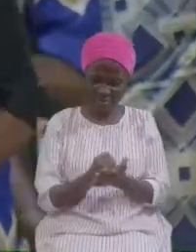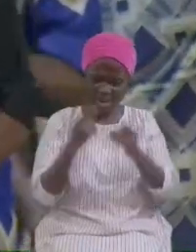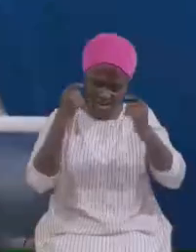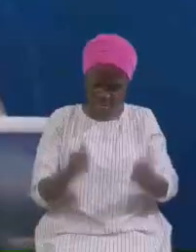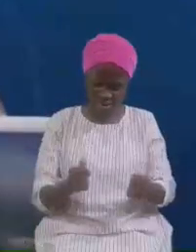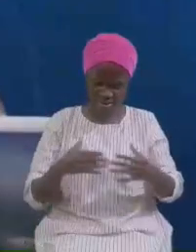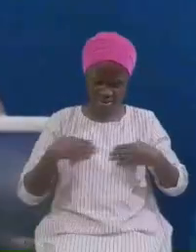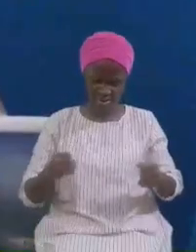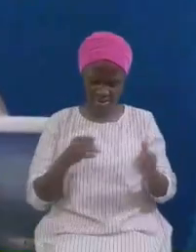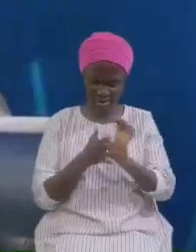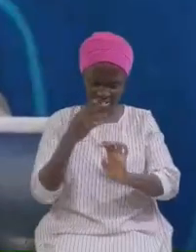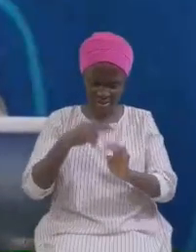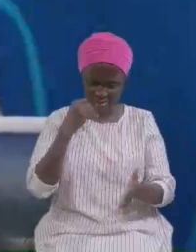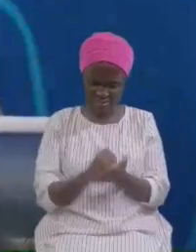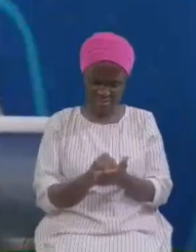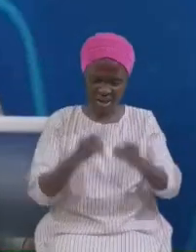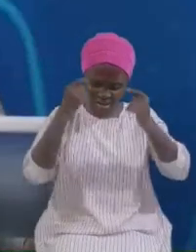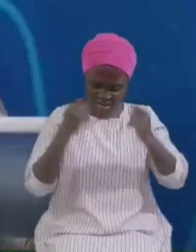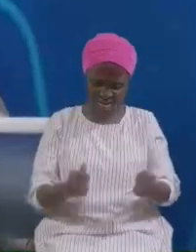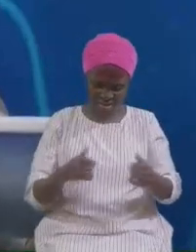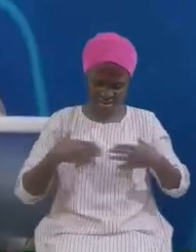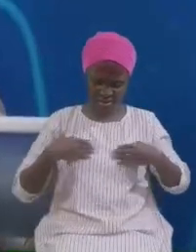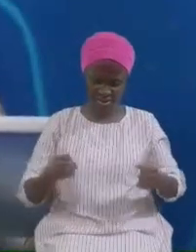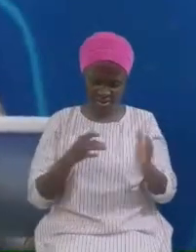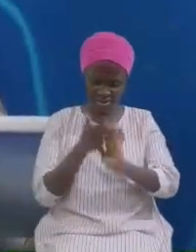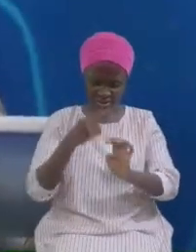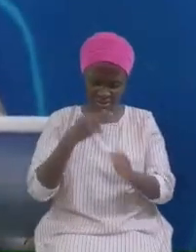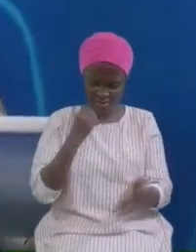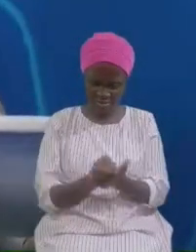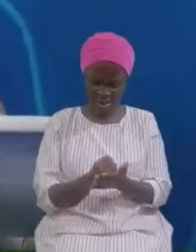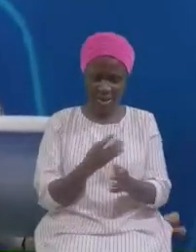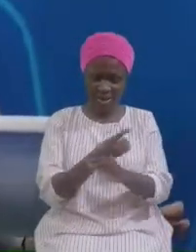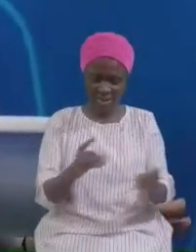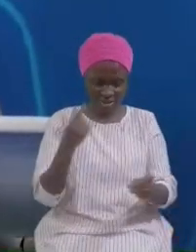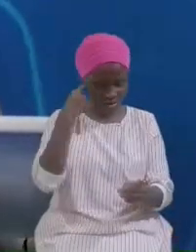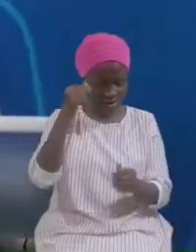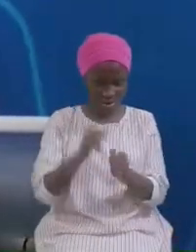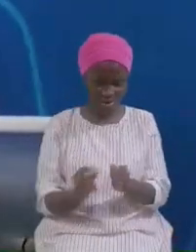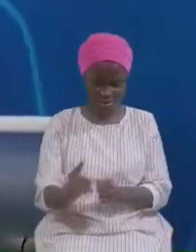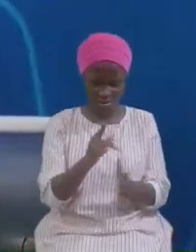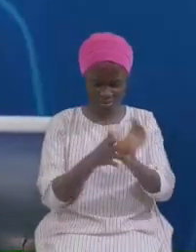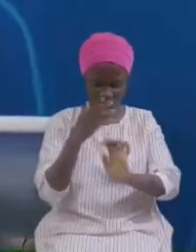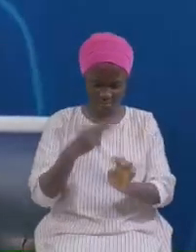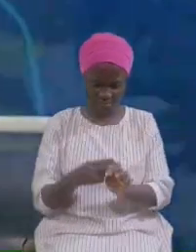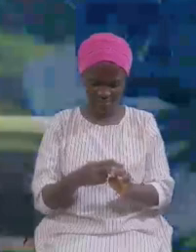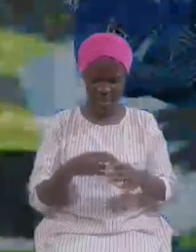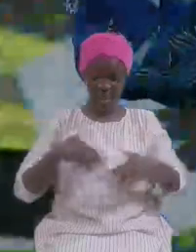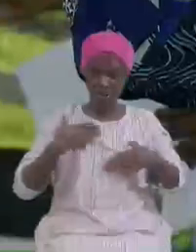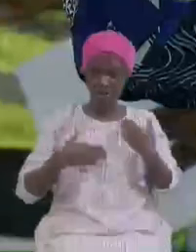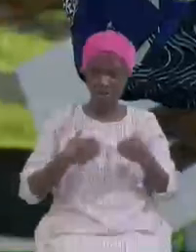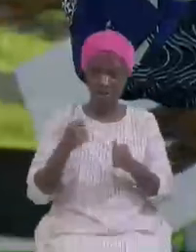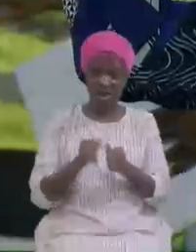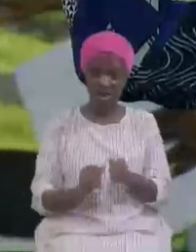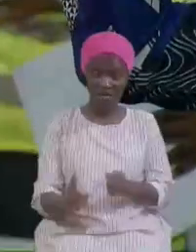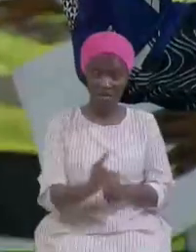guérison immédiate, guérison instantanée, délivrance pour tout le monde, la joie